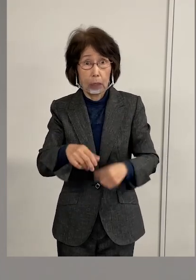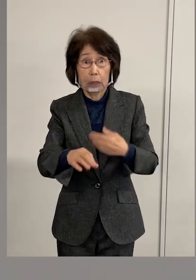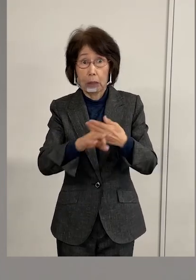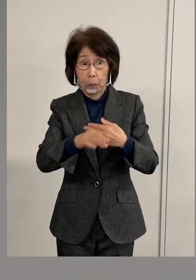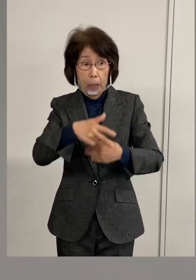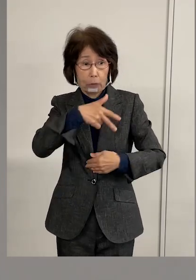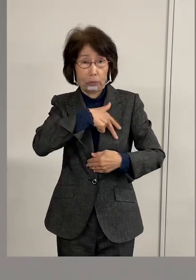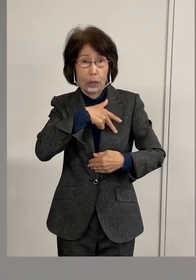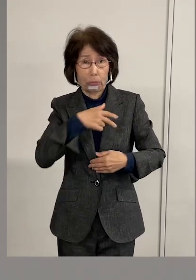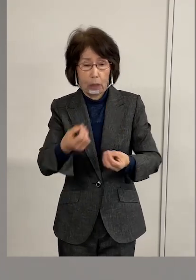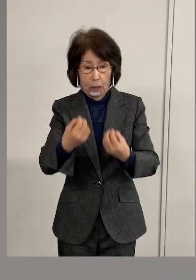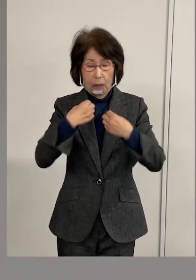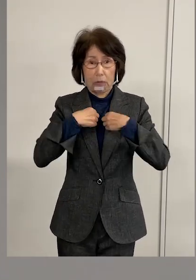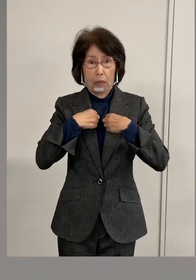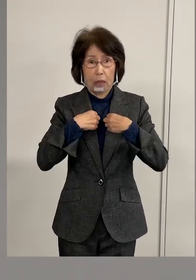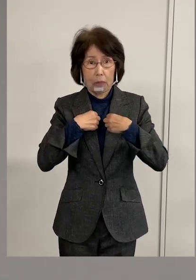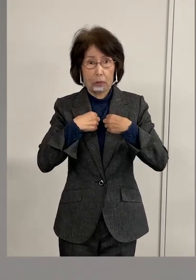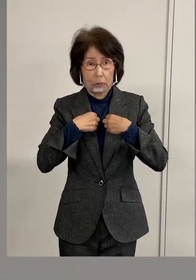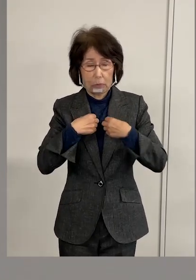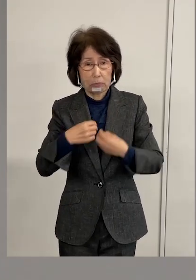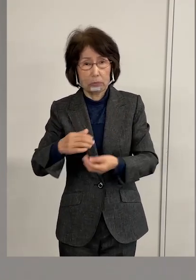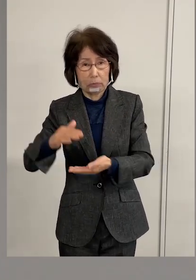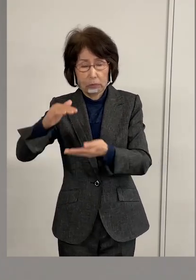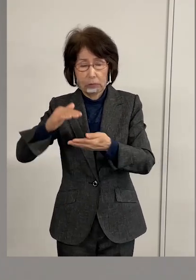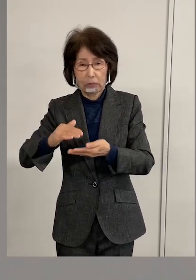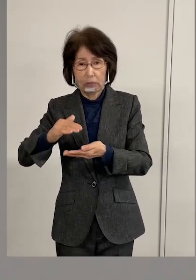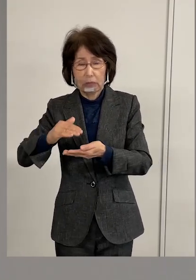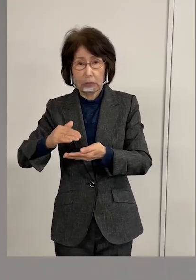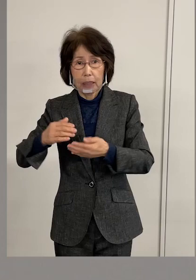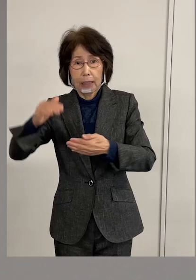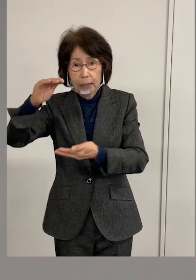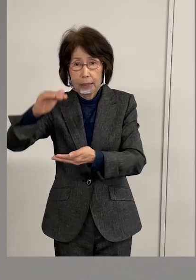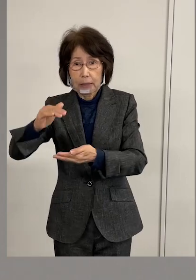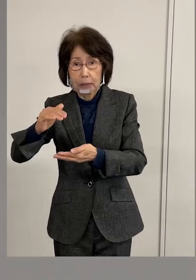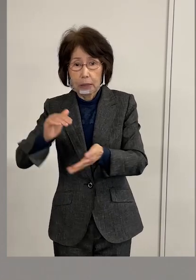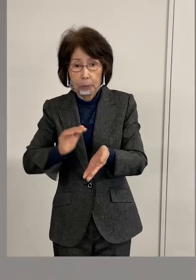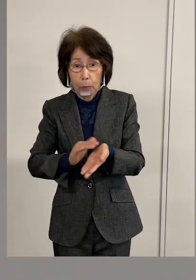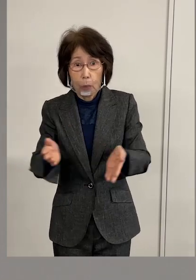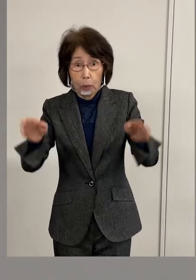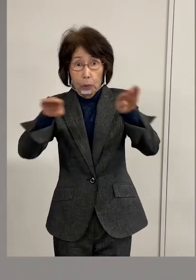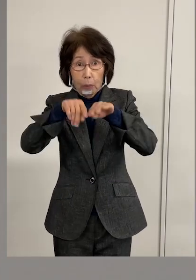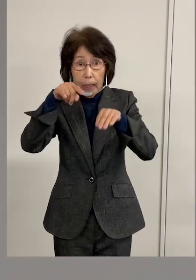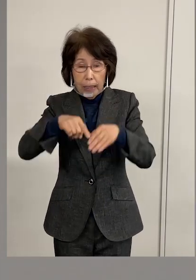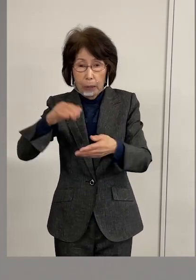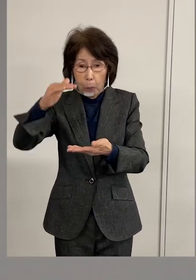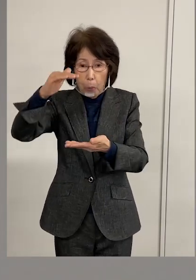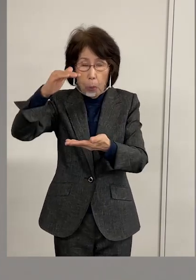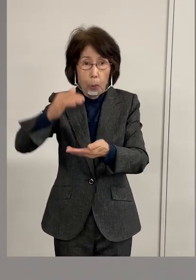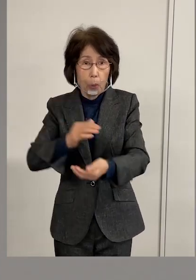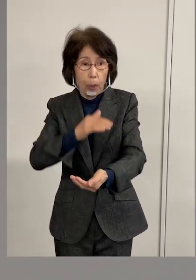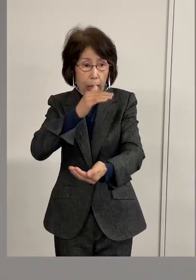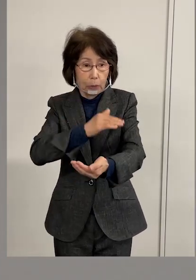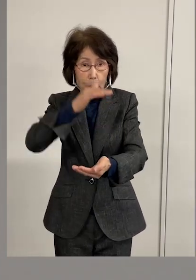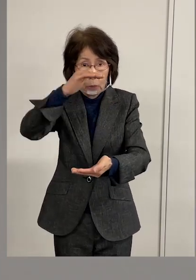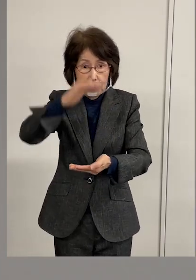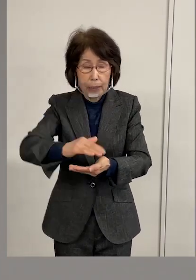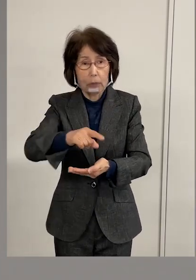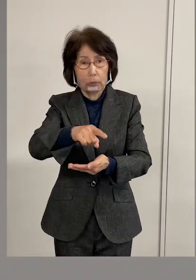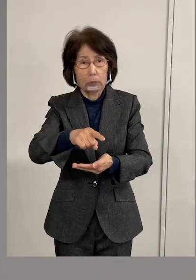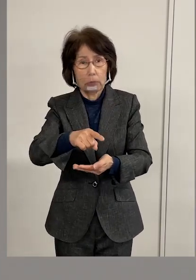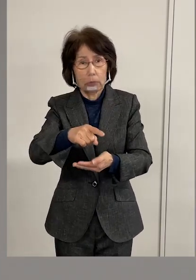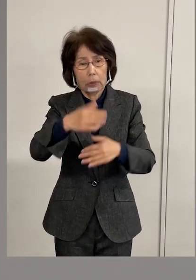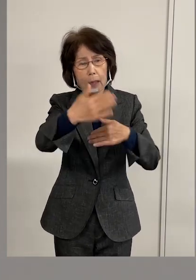ること。で、減圧とかいう圧を、院内の圧を下げるとかいう部屋も多分あんまりないと思う